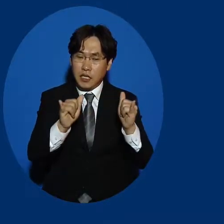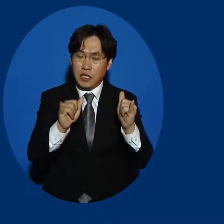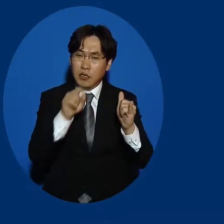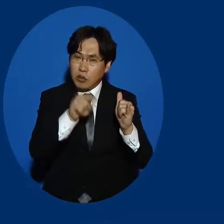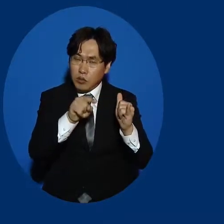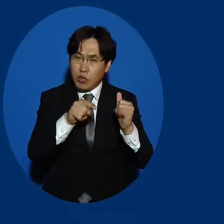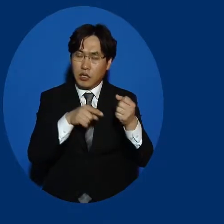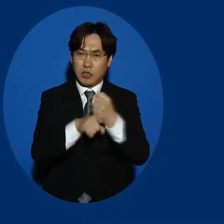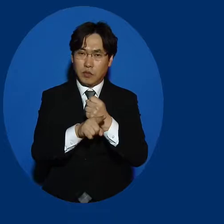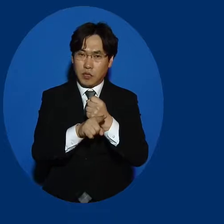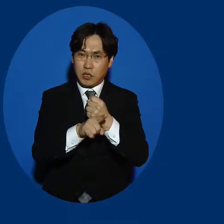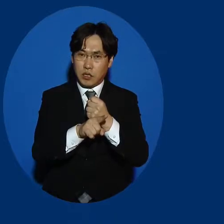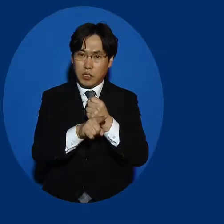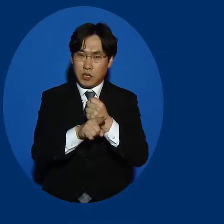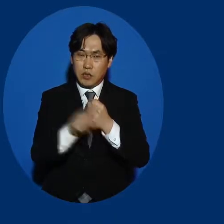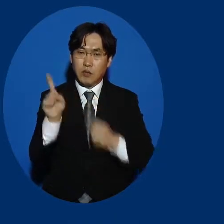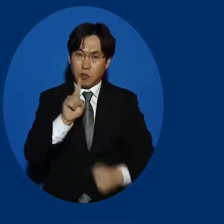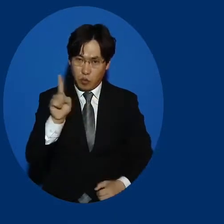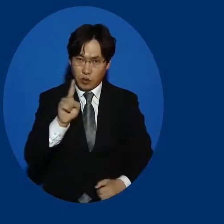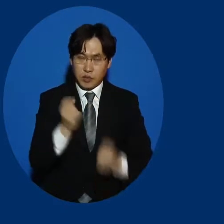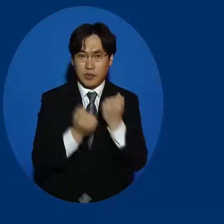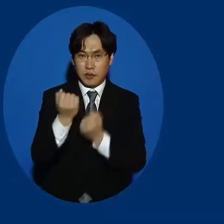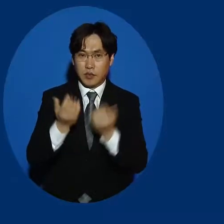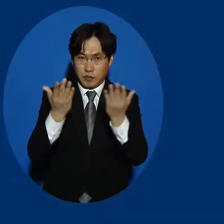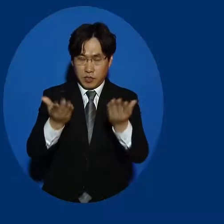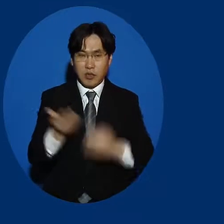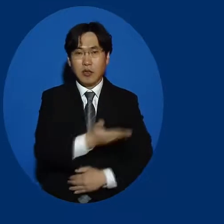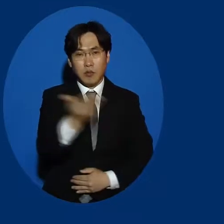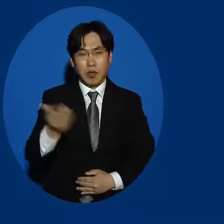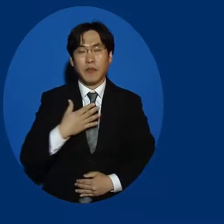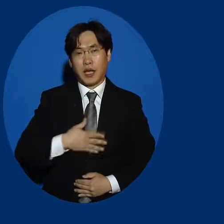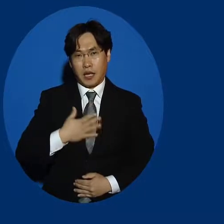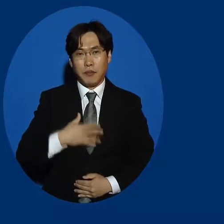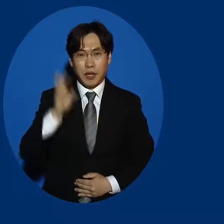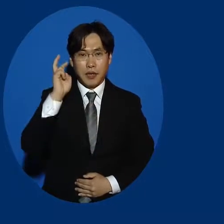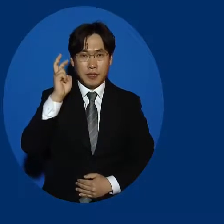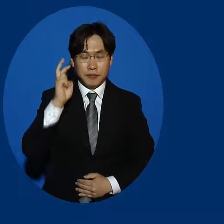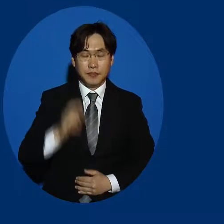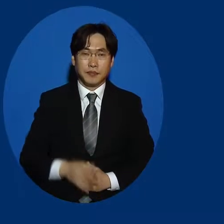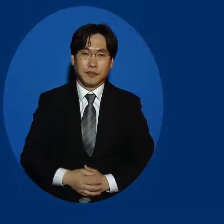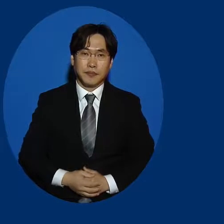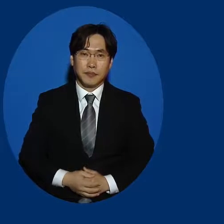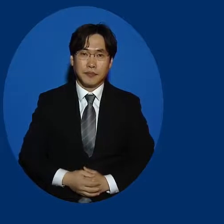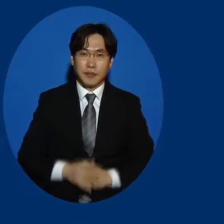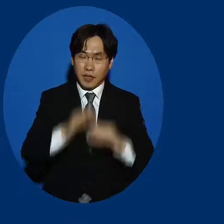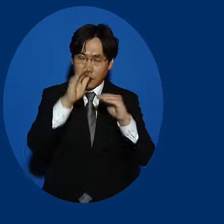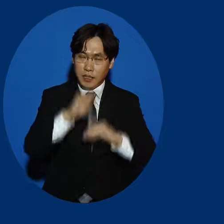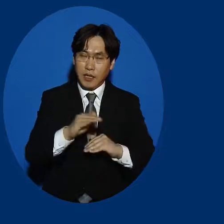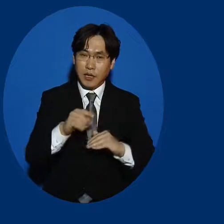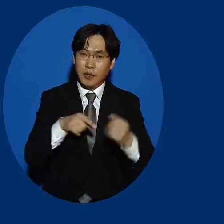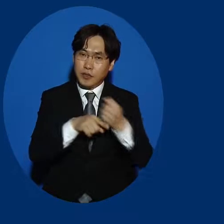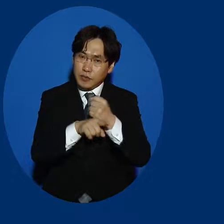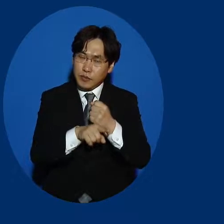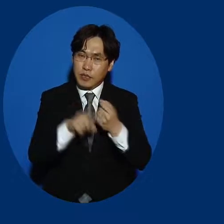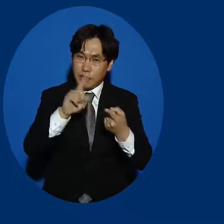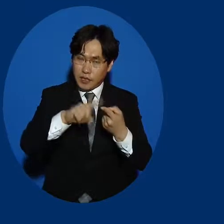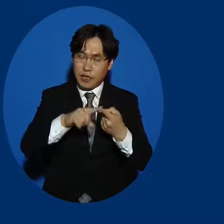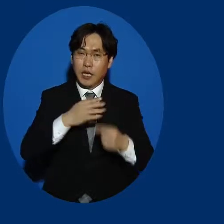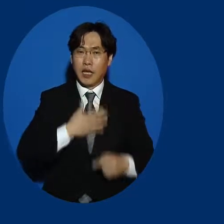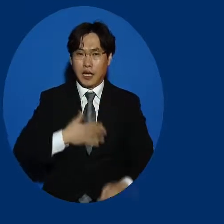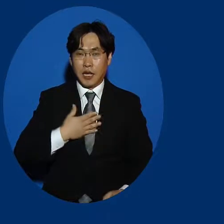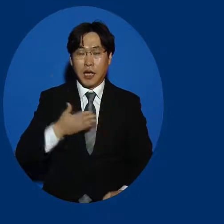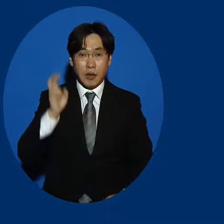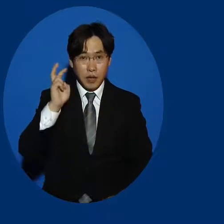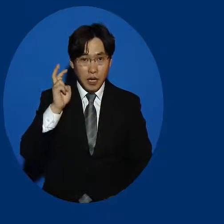잠깐 드리고자 하는데 여기 계신 모든 분들이 너무나도 잘 알고 계신 이야기지만